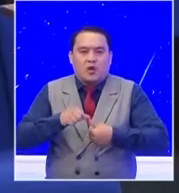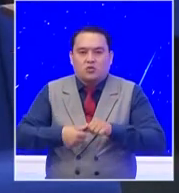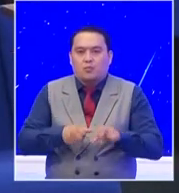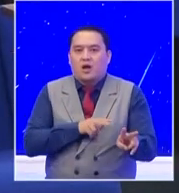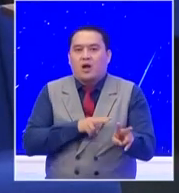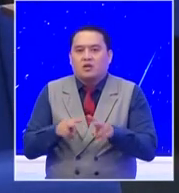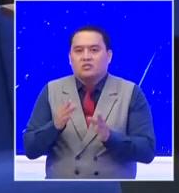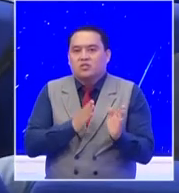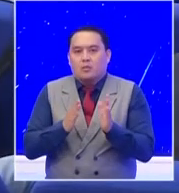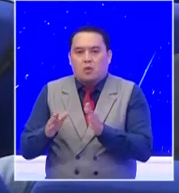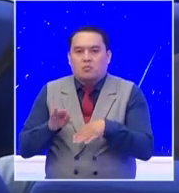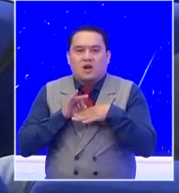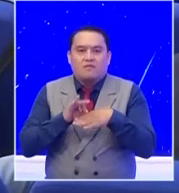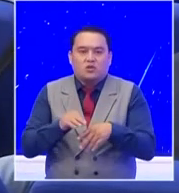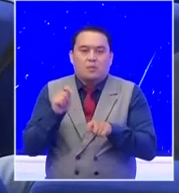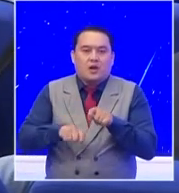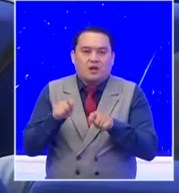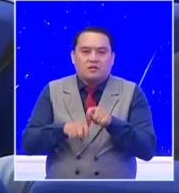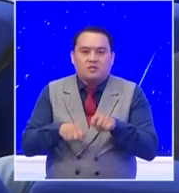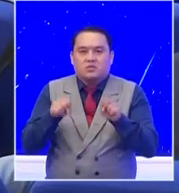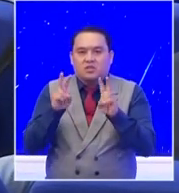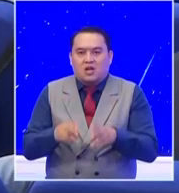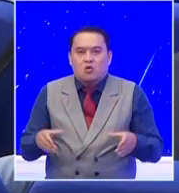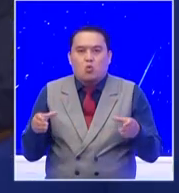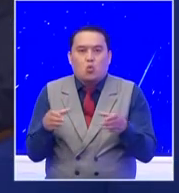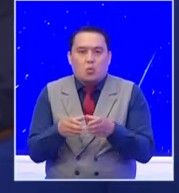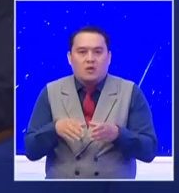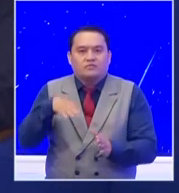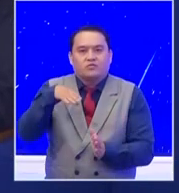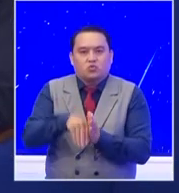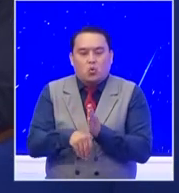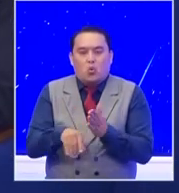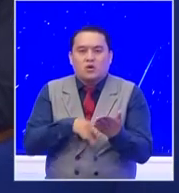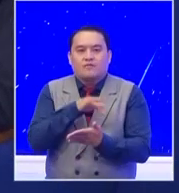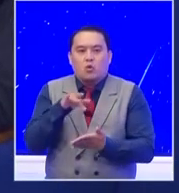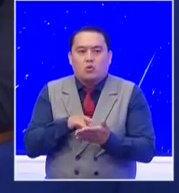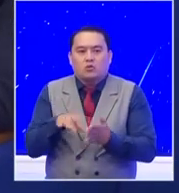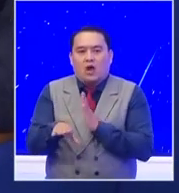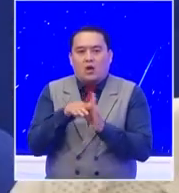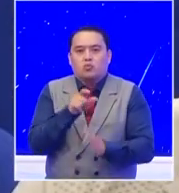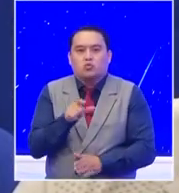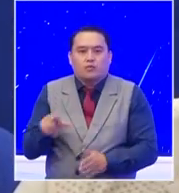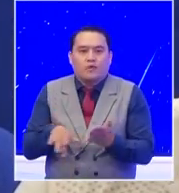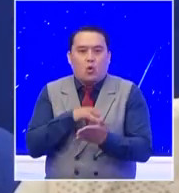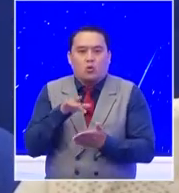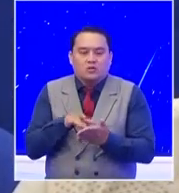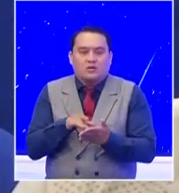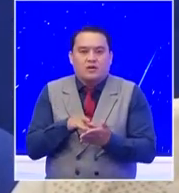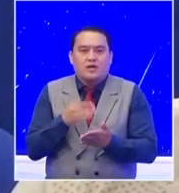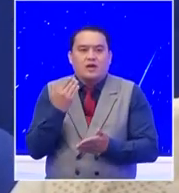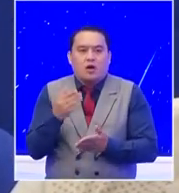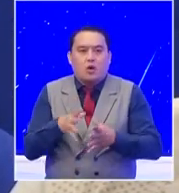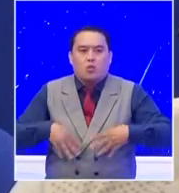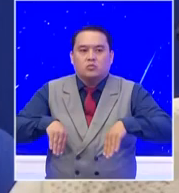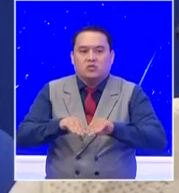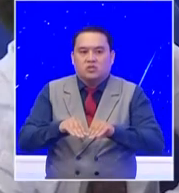контроле. Систематически проводятся рейды специальной мониторинговой группы. В ее составе градоначальник, депутаты областного и городского маслихатов,